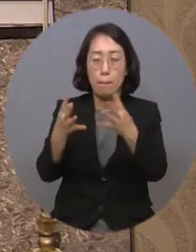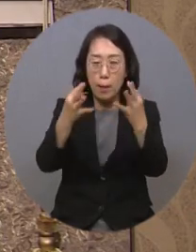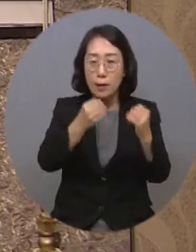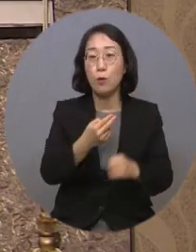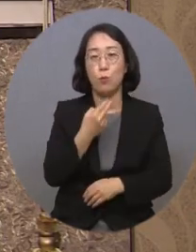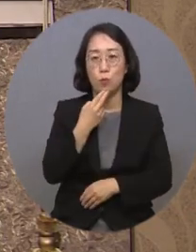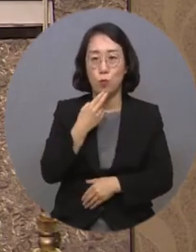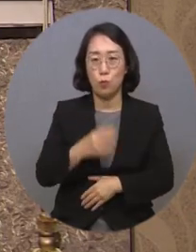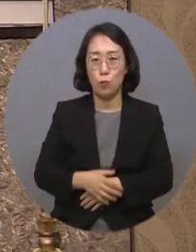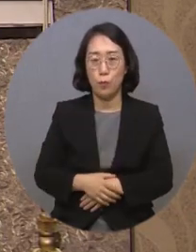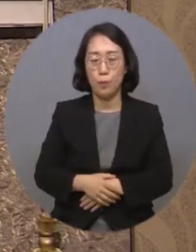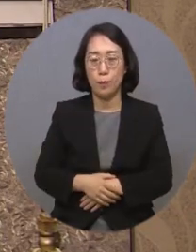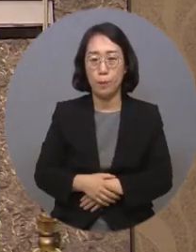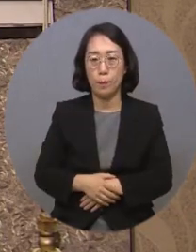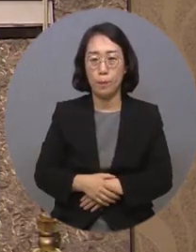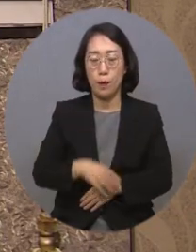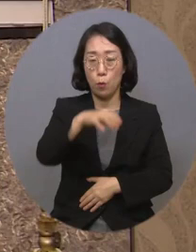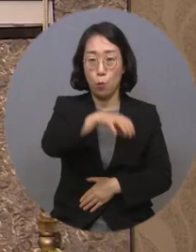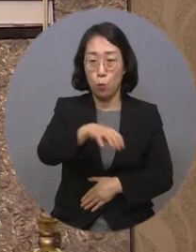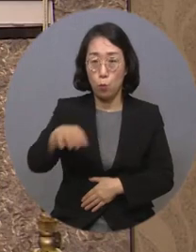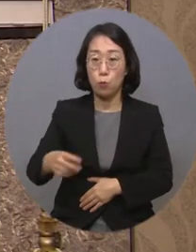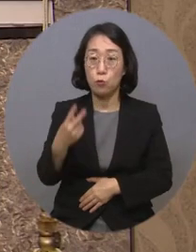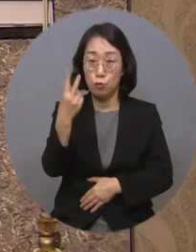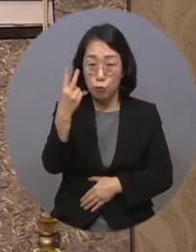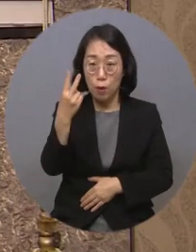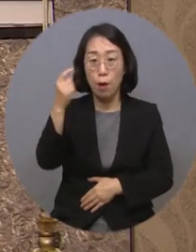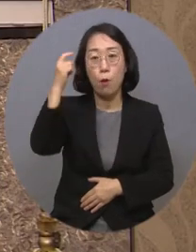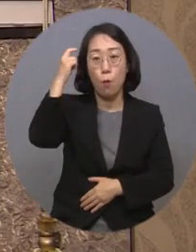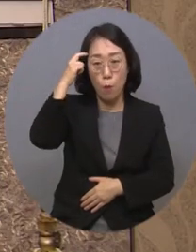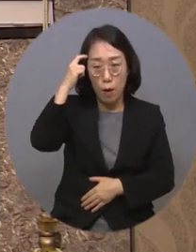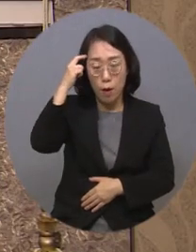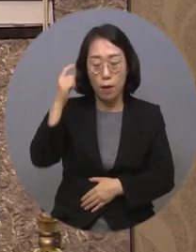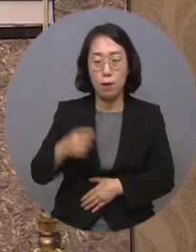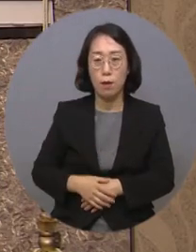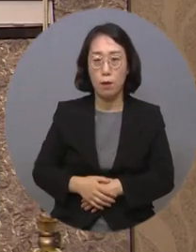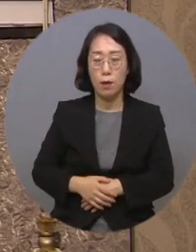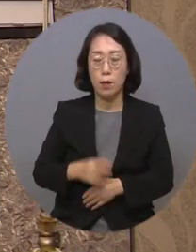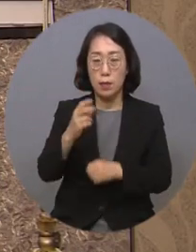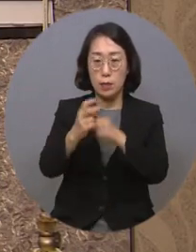거예요. 근데 이제 두 개소가 된 이유가 뭐냐면 저희가